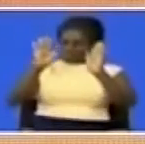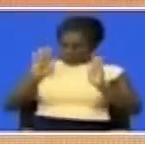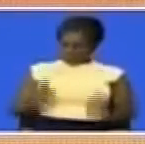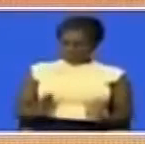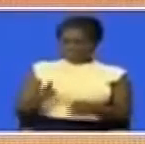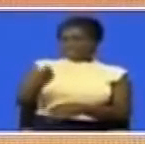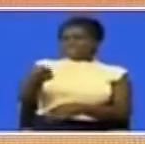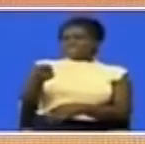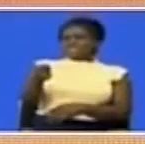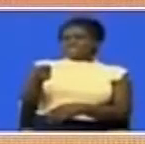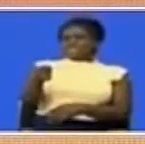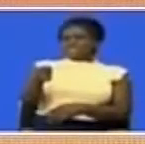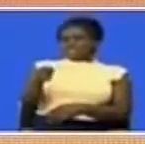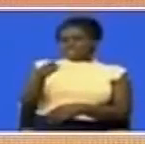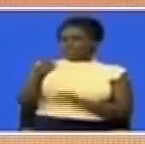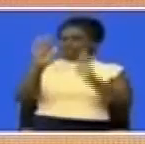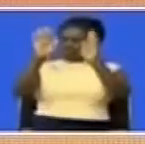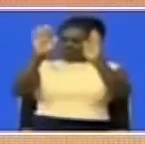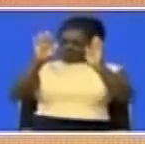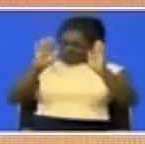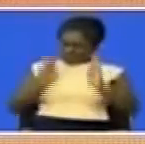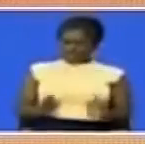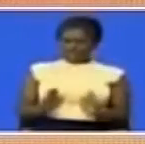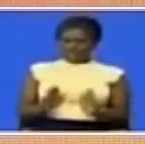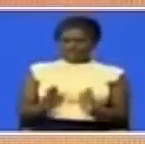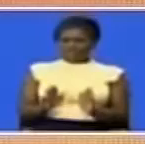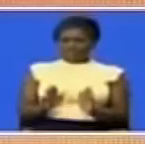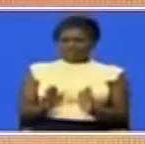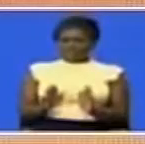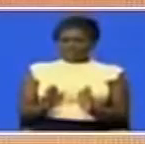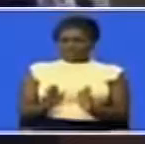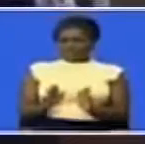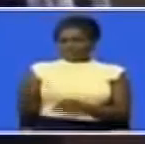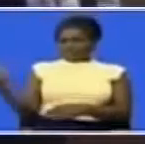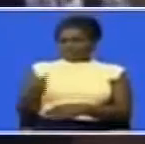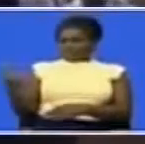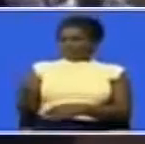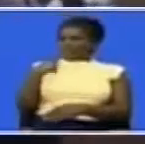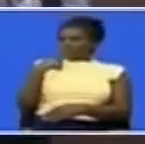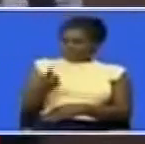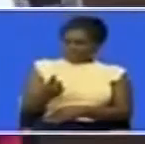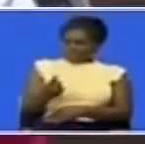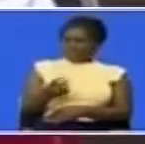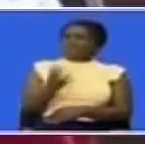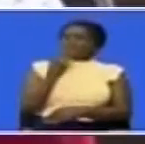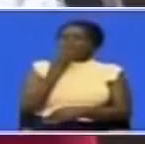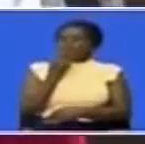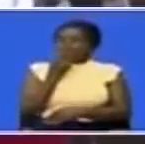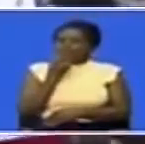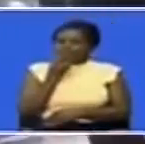funguo wanazodai zina umuhimu mkubwa. Njoroge Wainaina na Hana Wamboi Gatura wanadai kuwa hayati Mzee Jomo